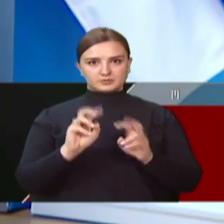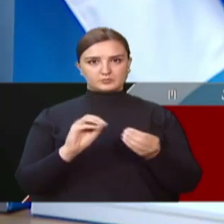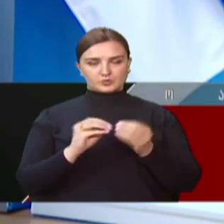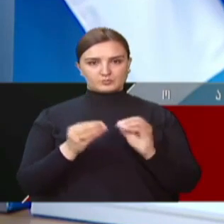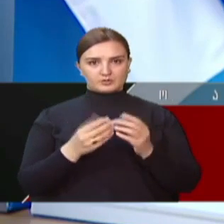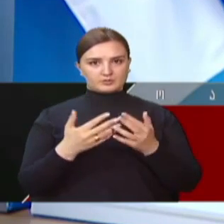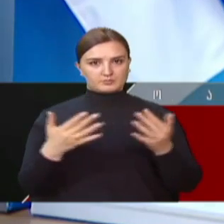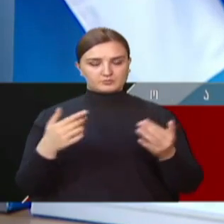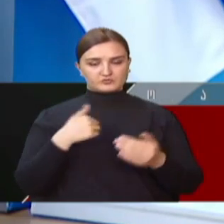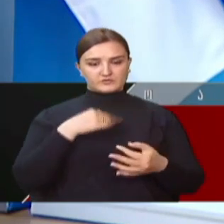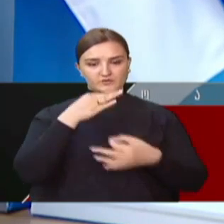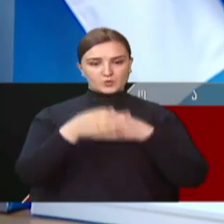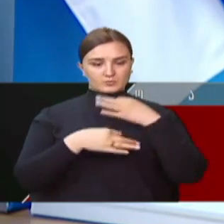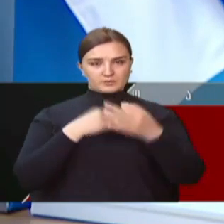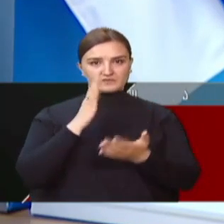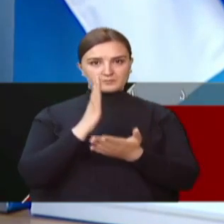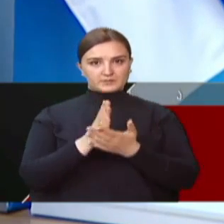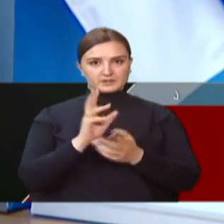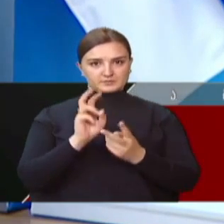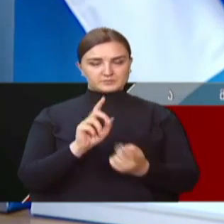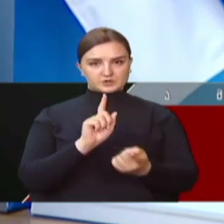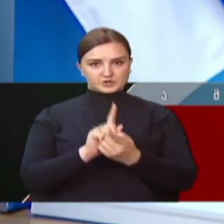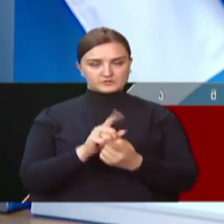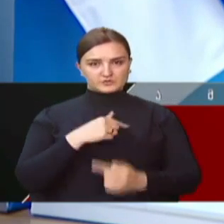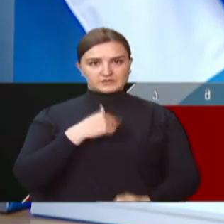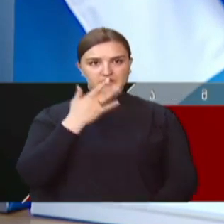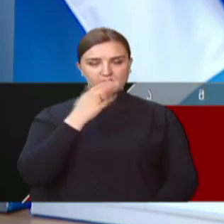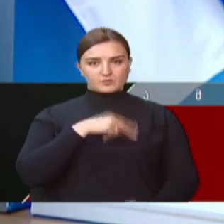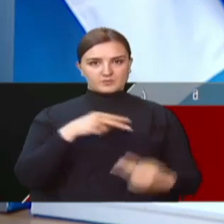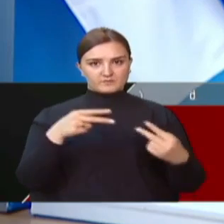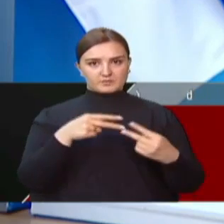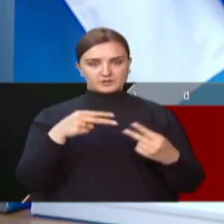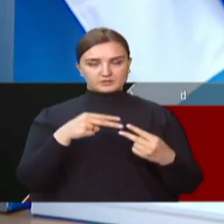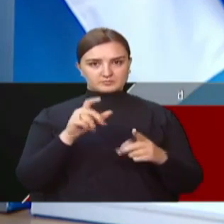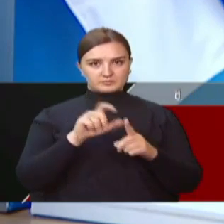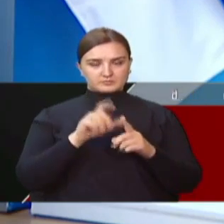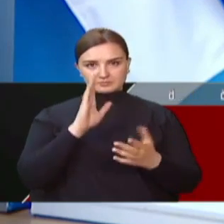ჩვენ ამას ვეუბნებით პირისპირ შეხვედრებზე ჩვენს ევროპელ პარტნიორებს და ვამბობთ